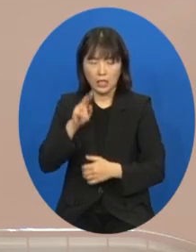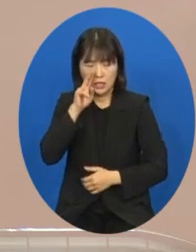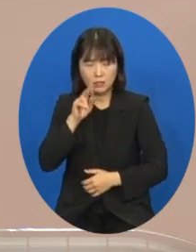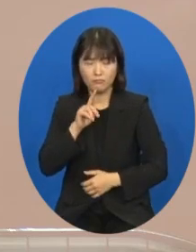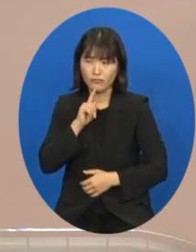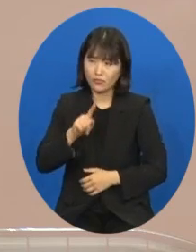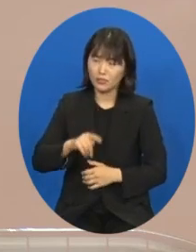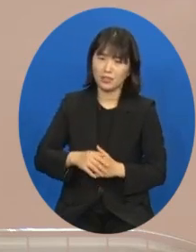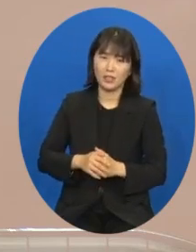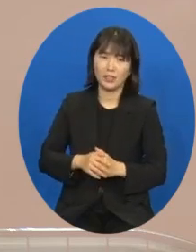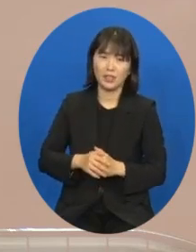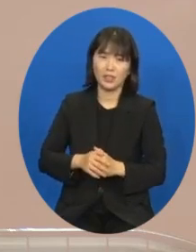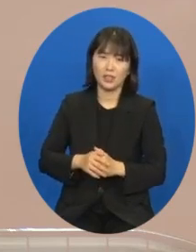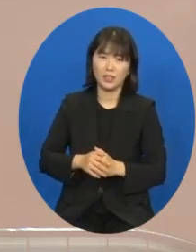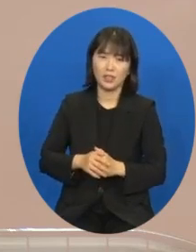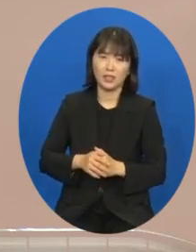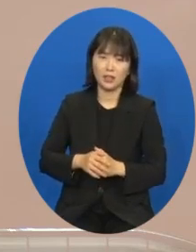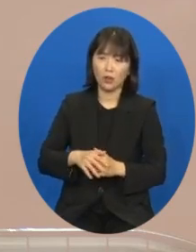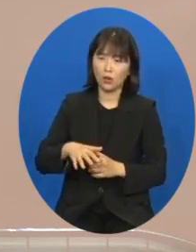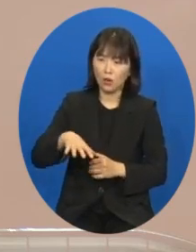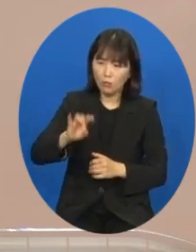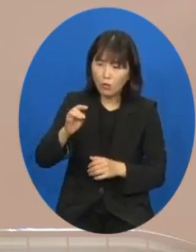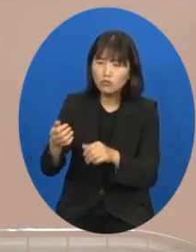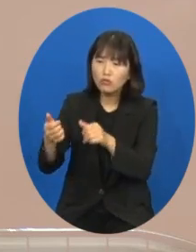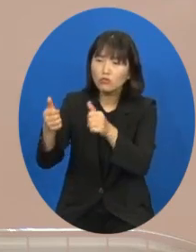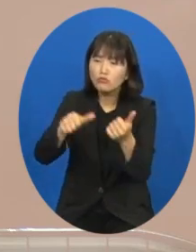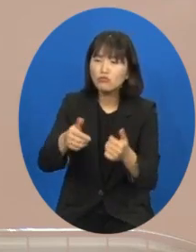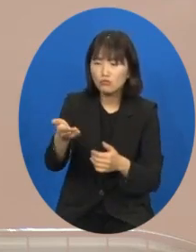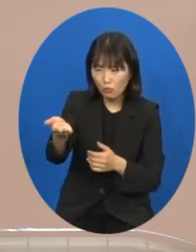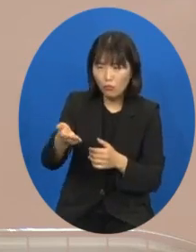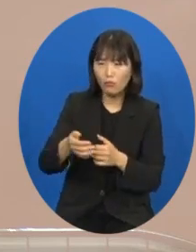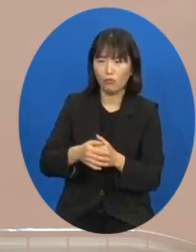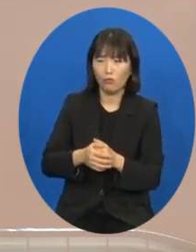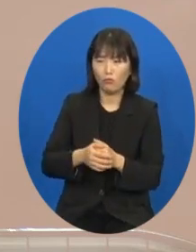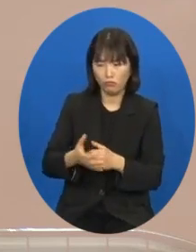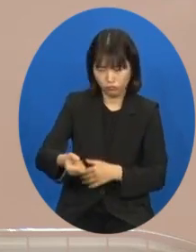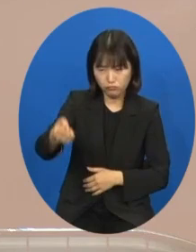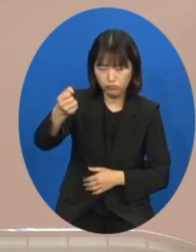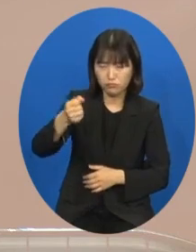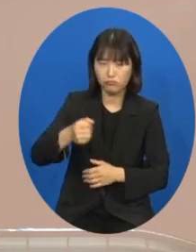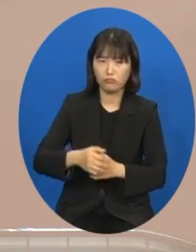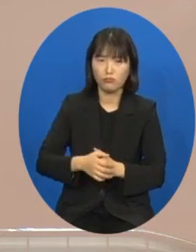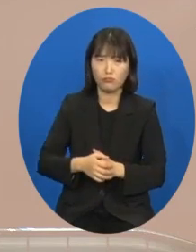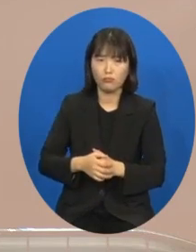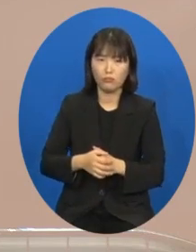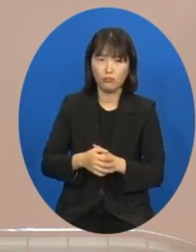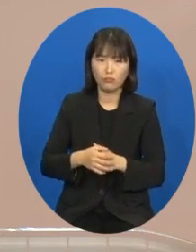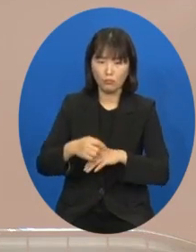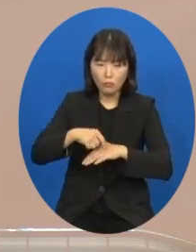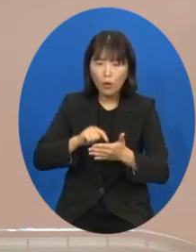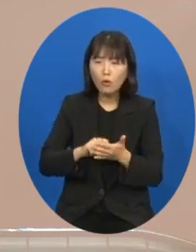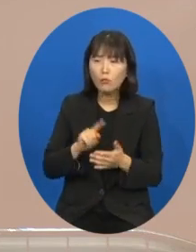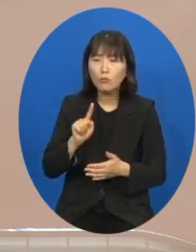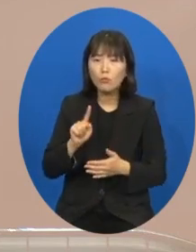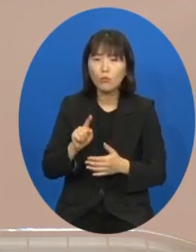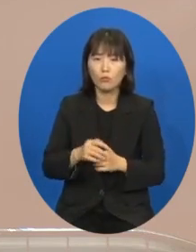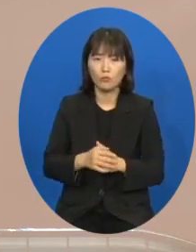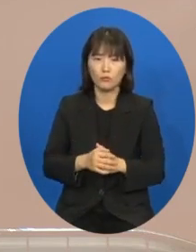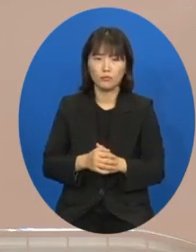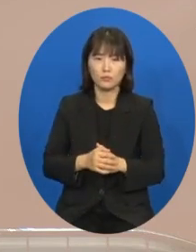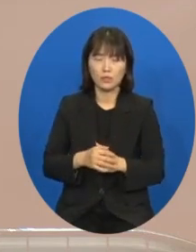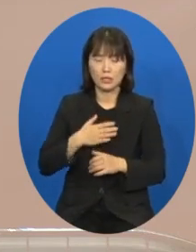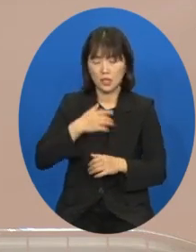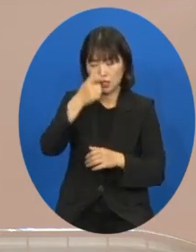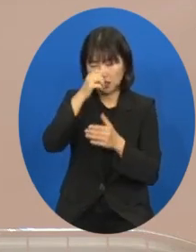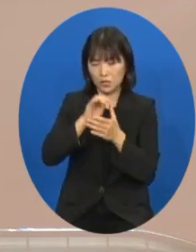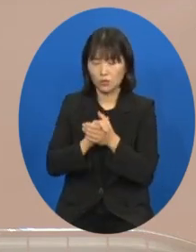무슨 말이에요? 이제 먼저 죽는 순서를 딴 거예요. 그럼 어떤 마음이 들겠어요? 제가